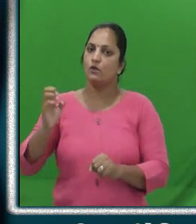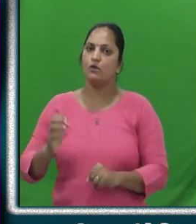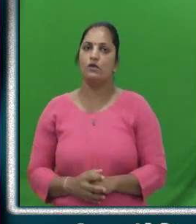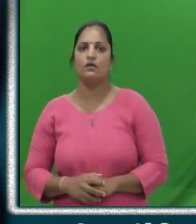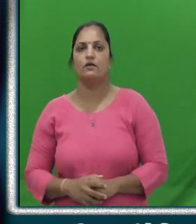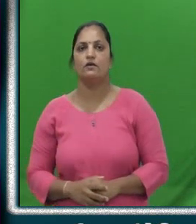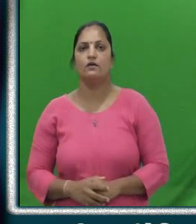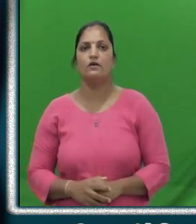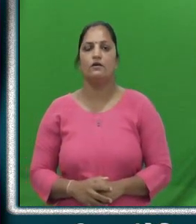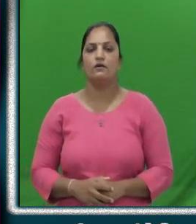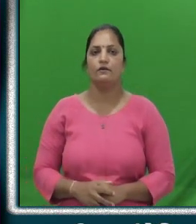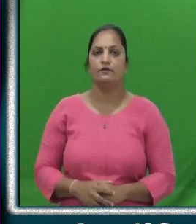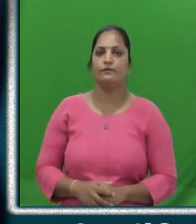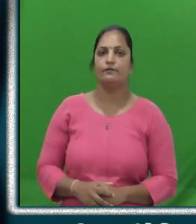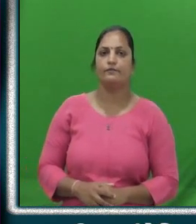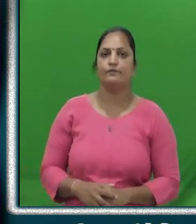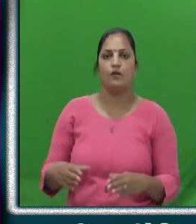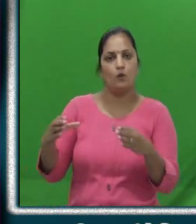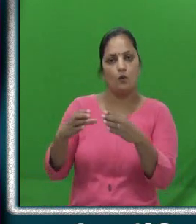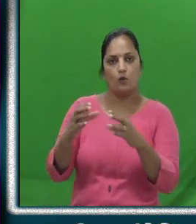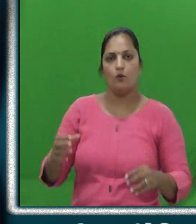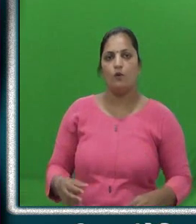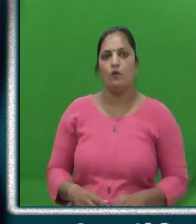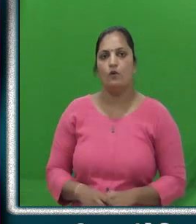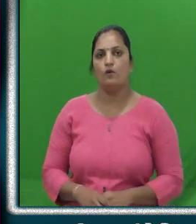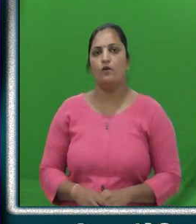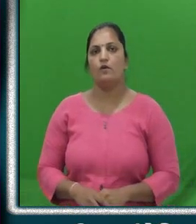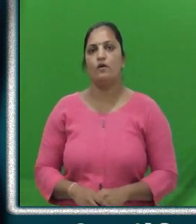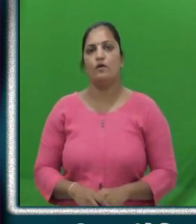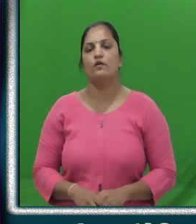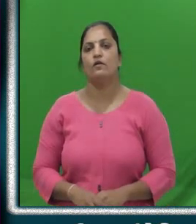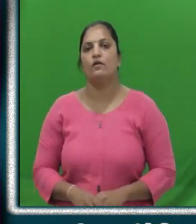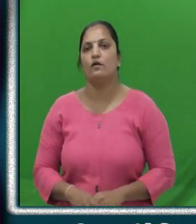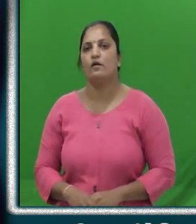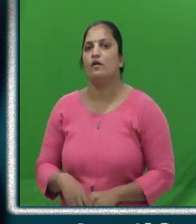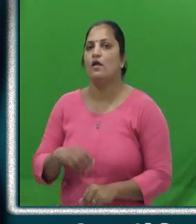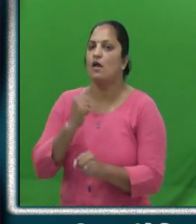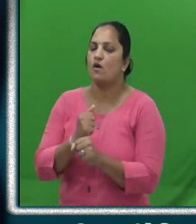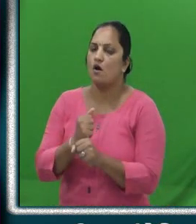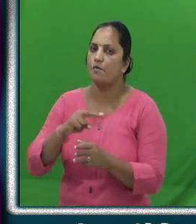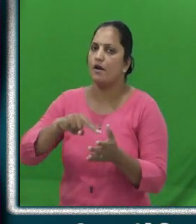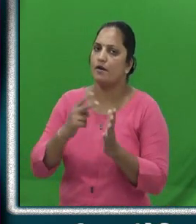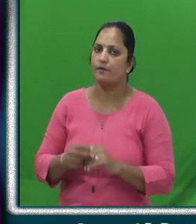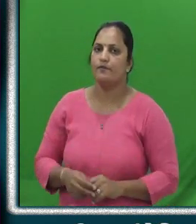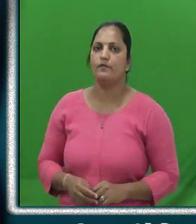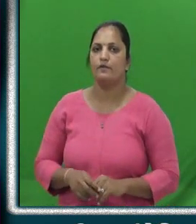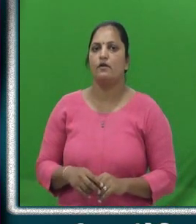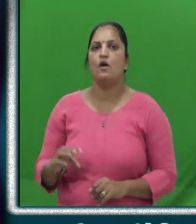નોન ગવર્મેન્ટલ ઓર્ગેનાઇઝેશન. એટલે નોન એટલે બિન, ગવર્મેન્ટલ એટલે